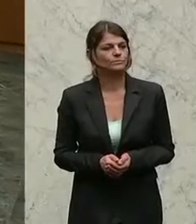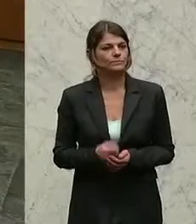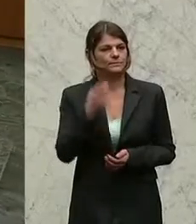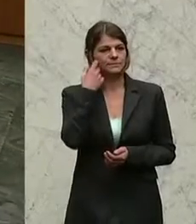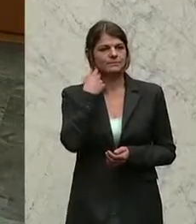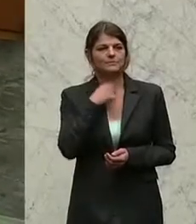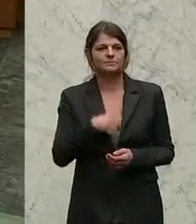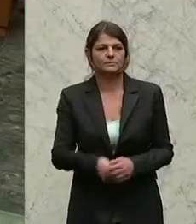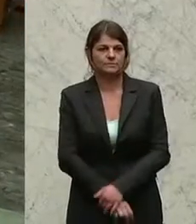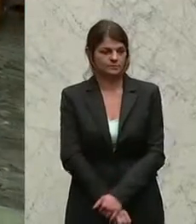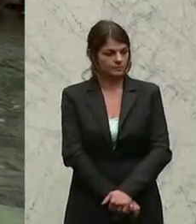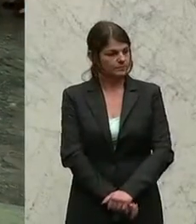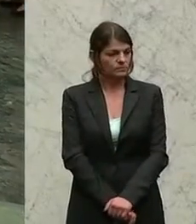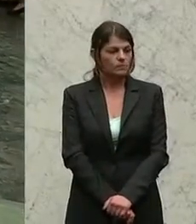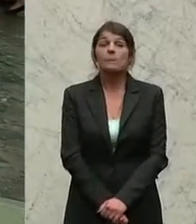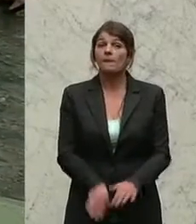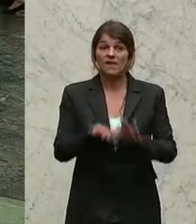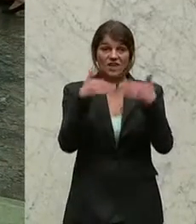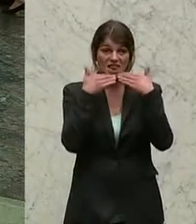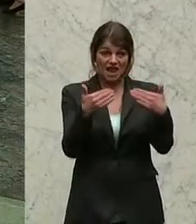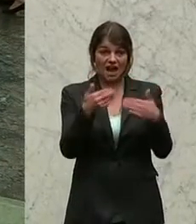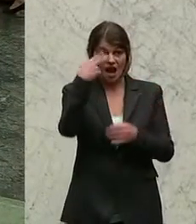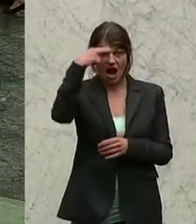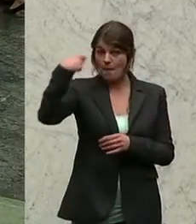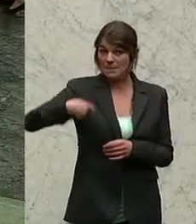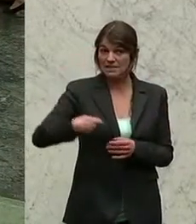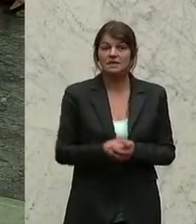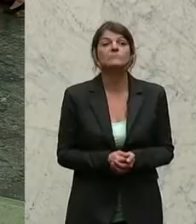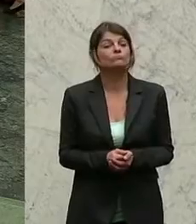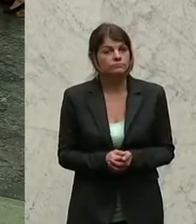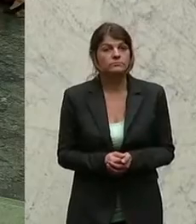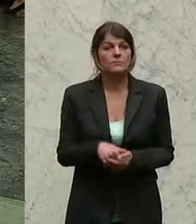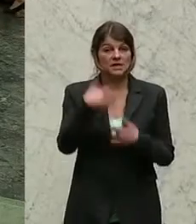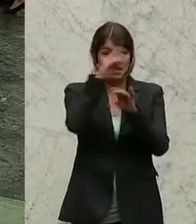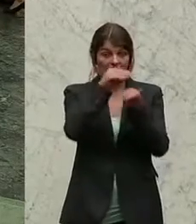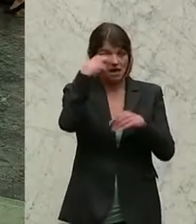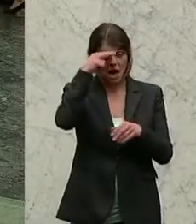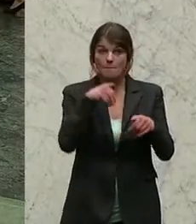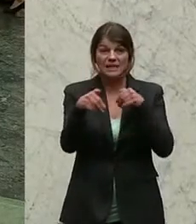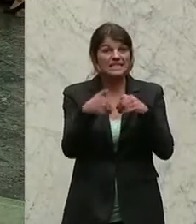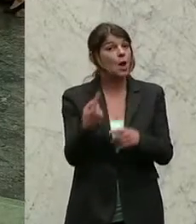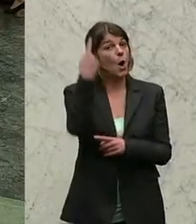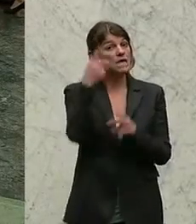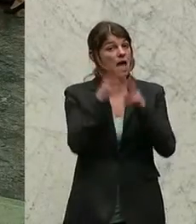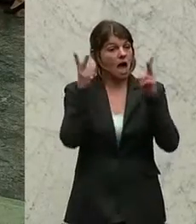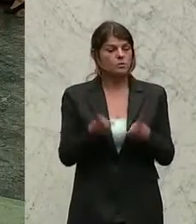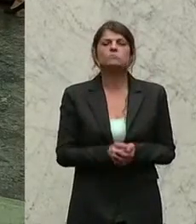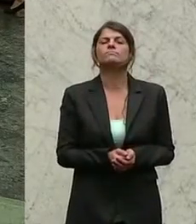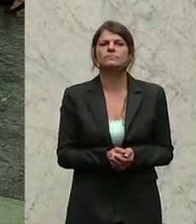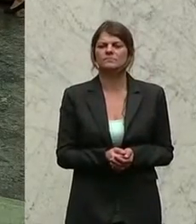Carmen Szymanek, Frauensprecherin der FPÖ, ergreift das Wort. Danke, Herr Präsident. Sehr geehrter Herr Minister, Hohes Haus.